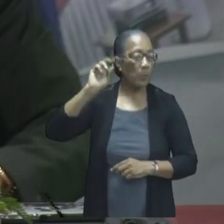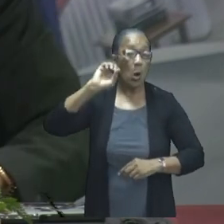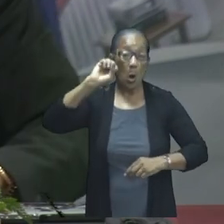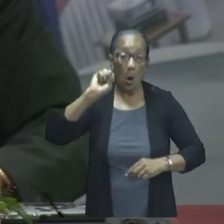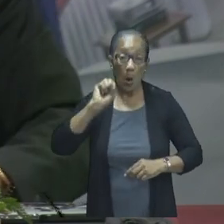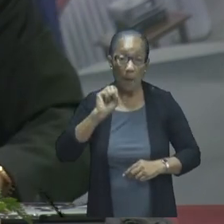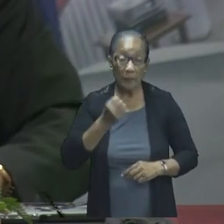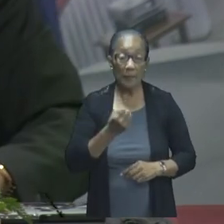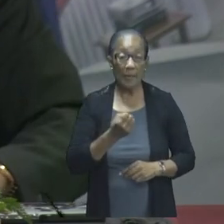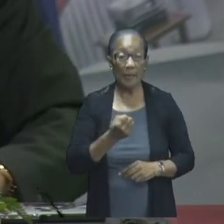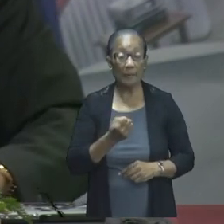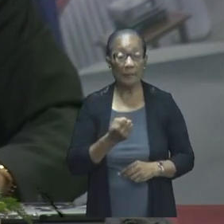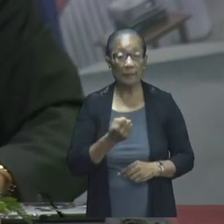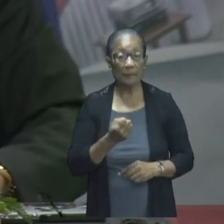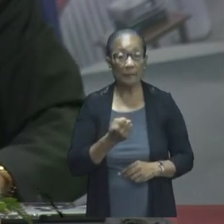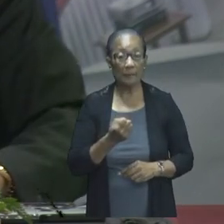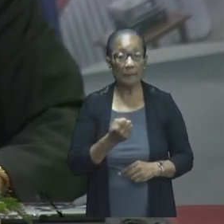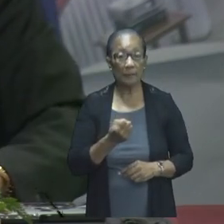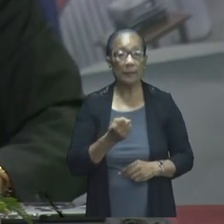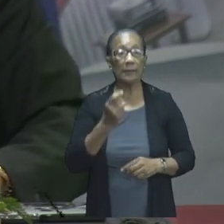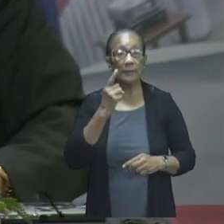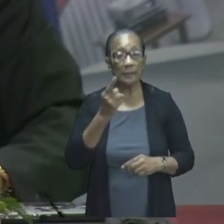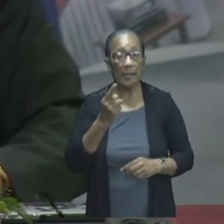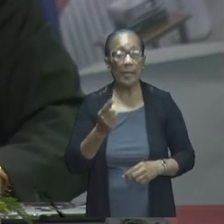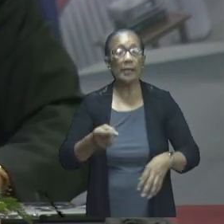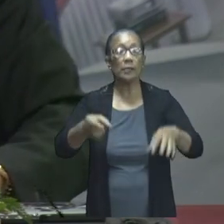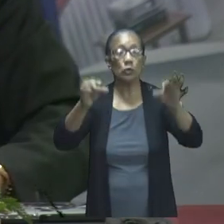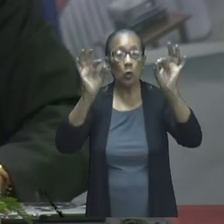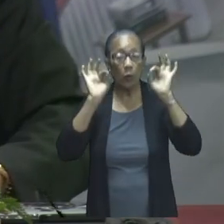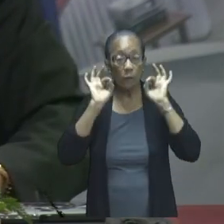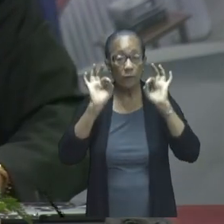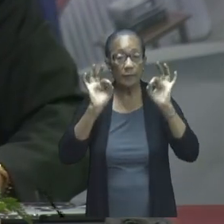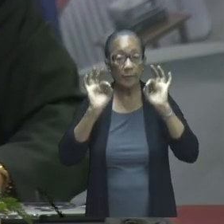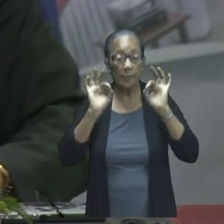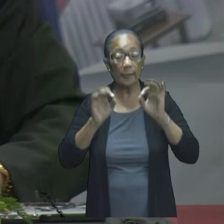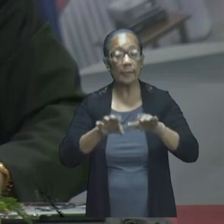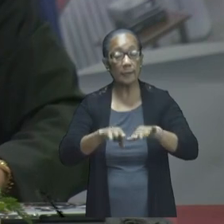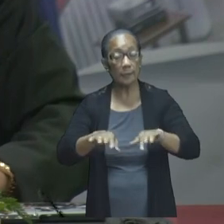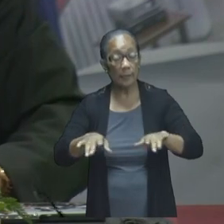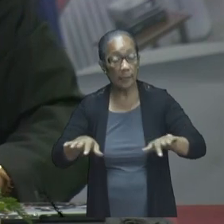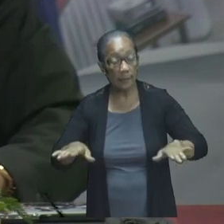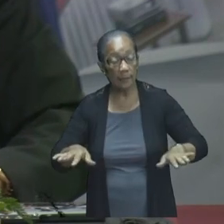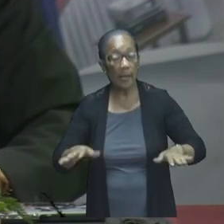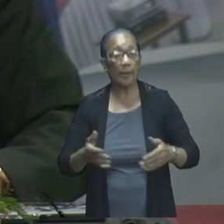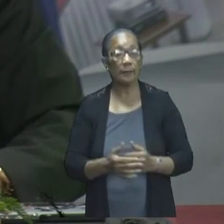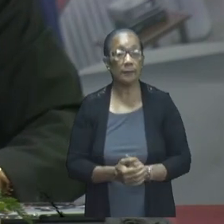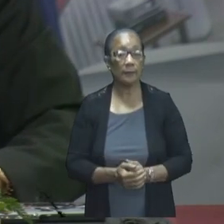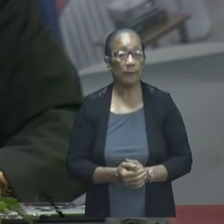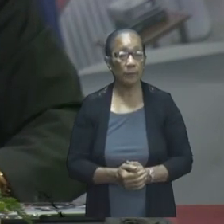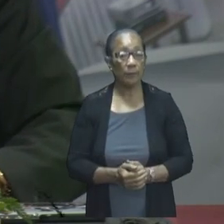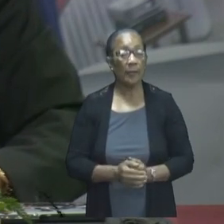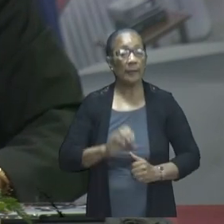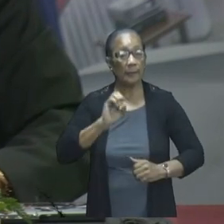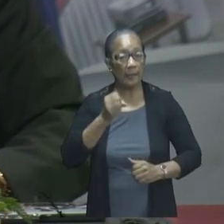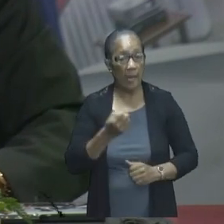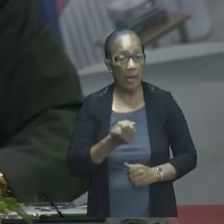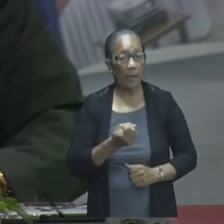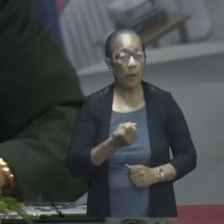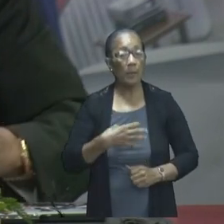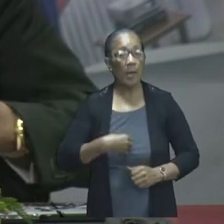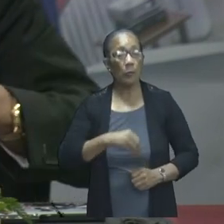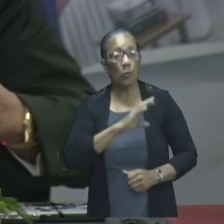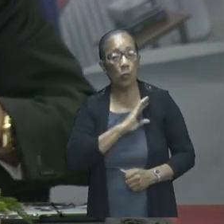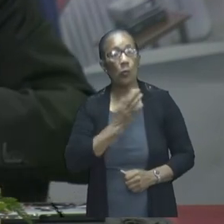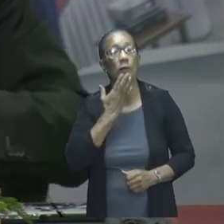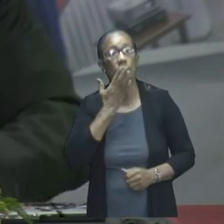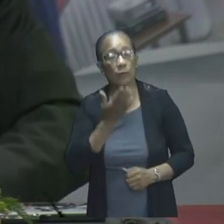laagje chair ben is zij officie officiële joost secretaris een secretary-general en ik heb waren voor ons zo snel moe en als je namen te